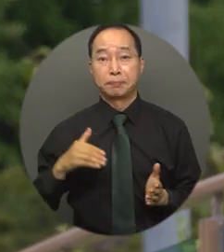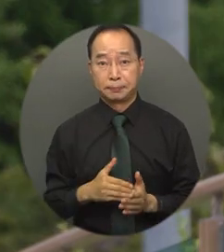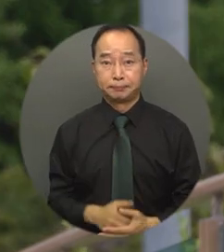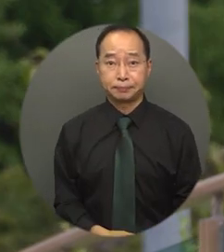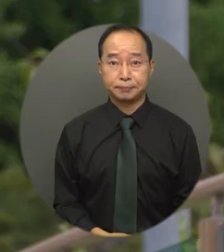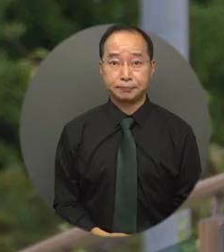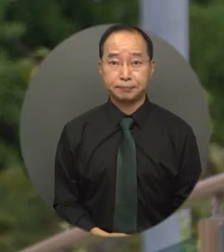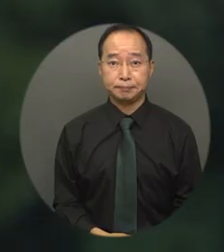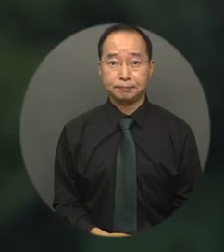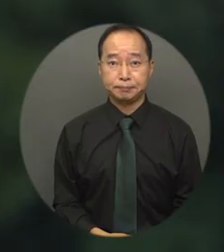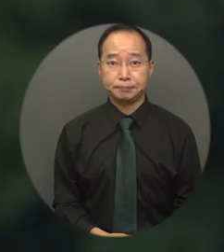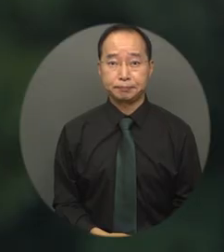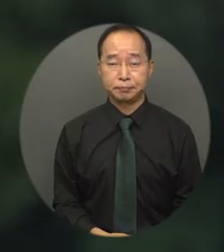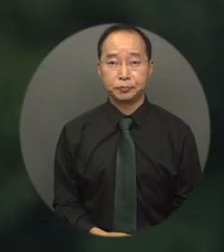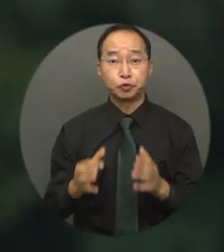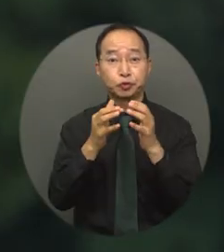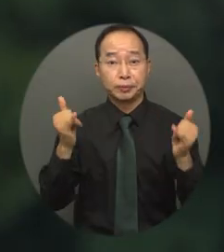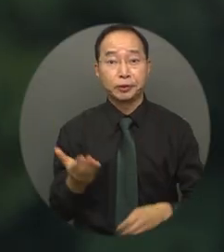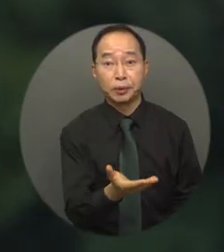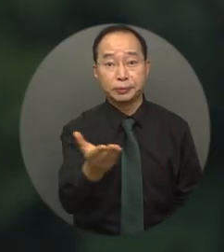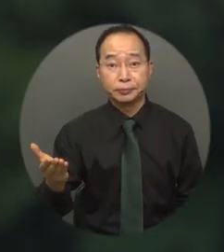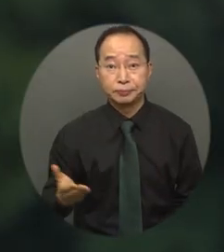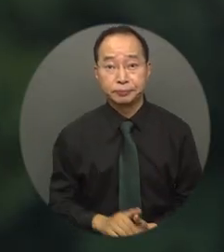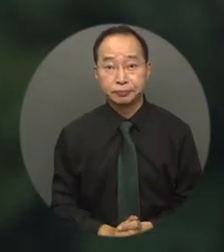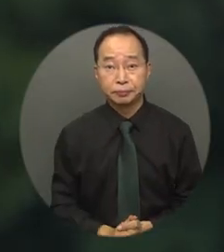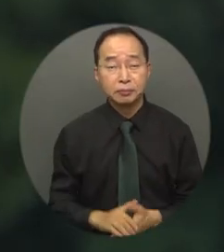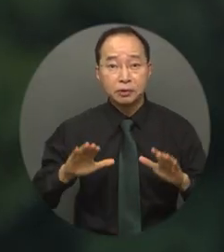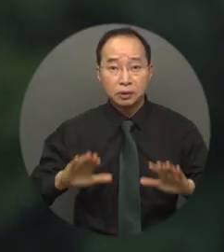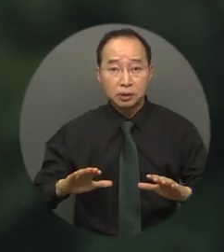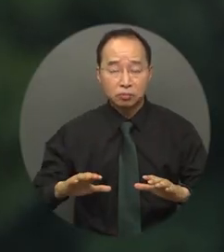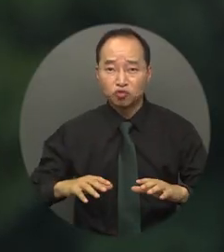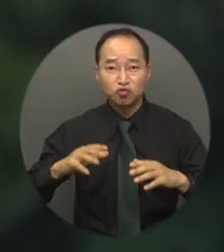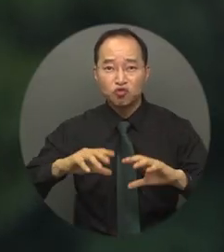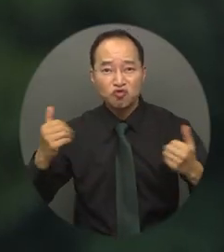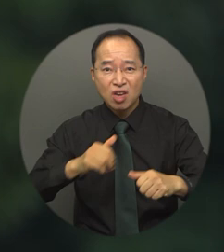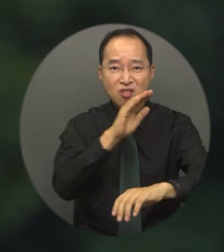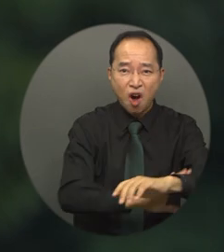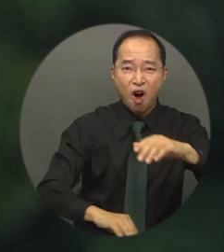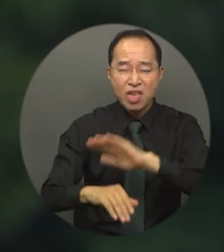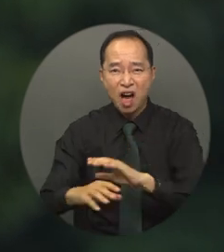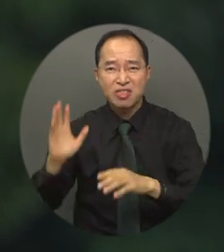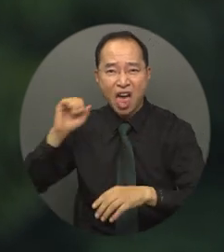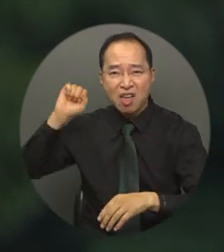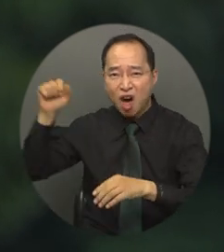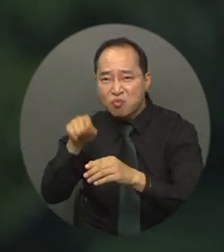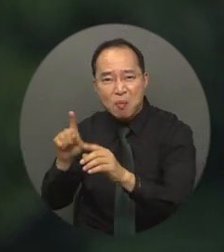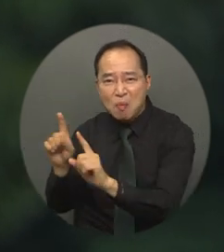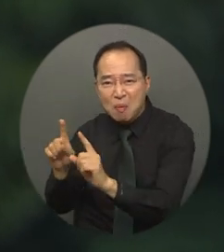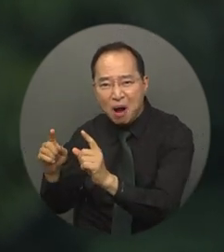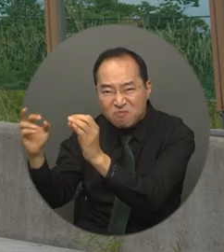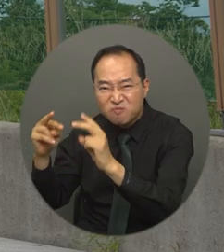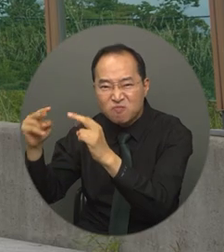국민 여러분, 지금 여야 대선 경선이나 후보들 간의 논쟁을 보면서 어떤 생각이